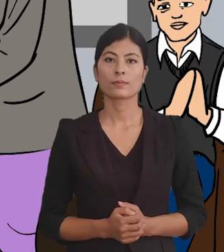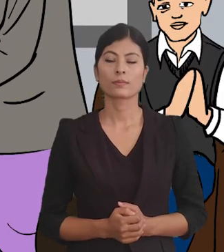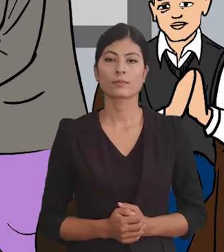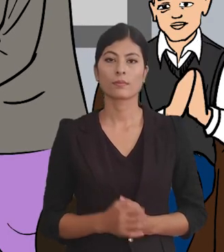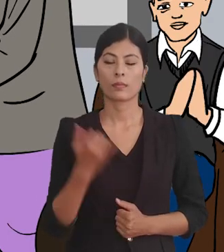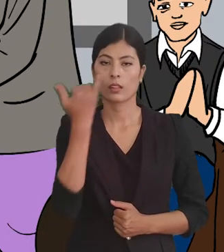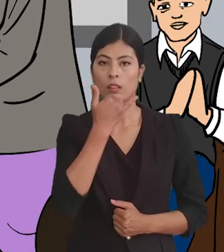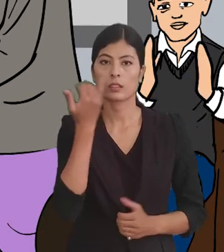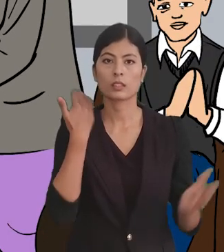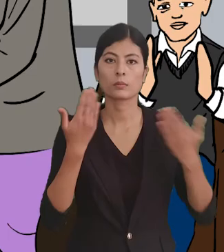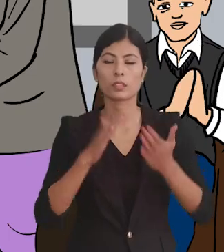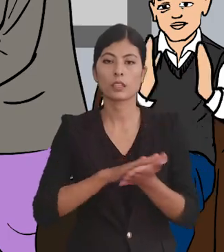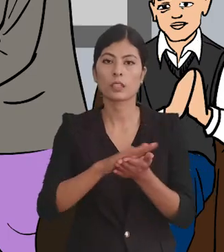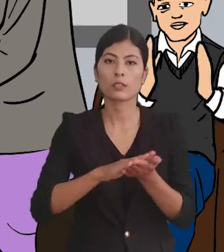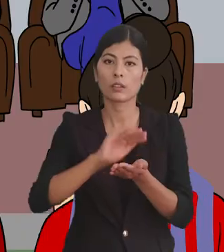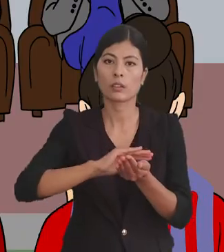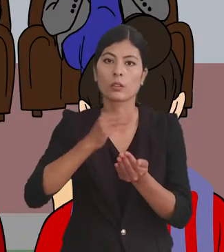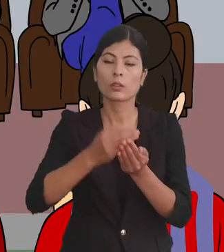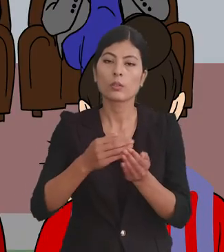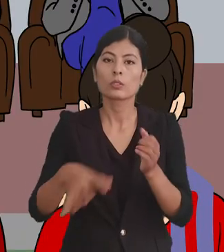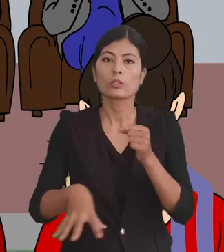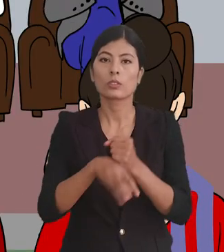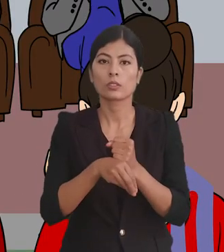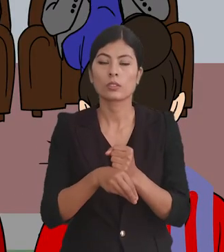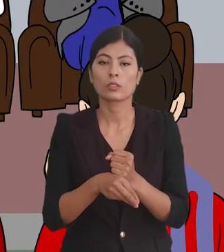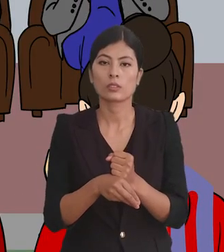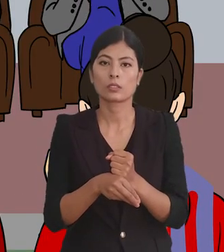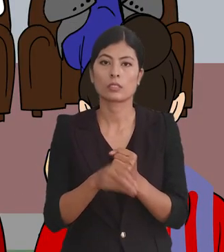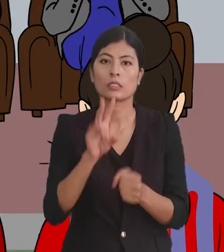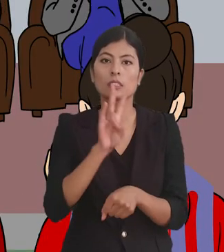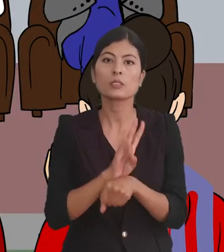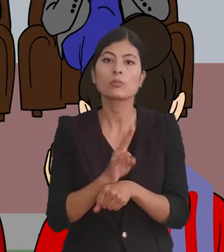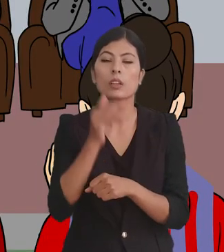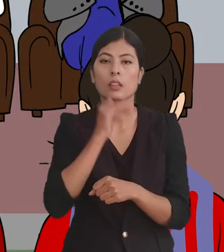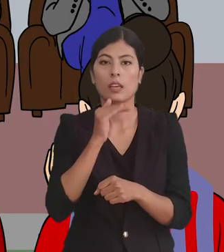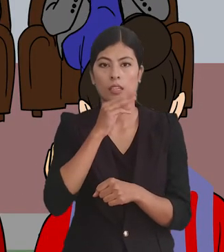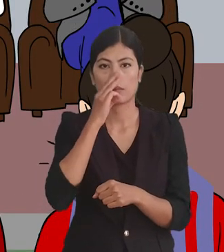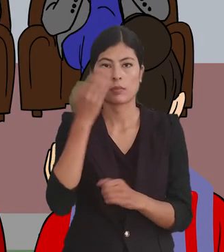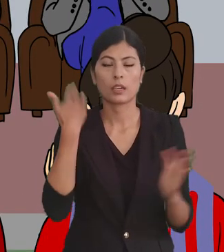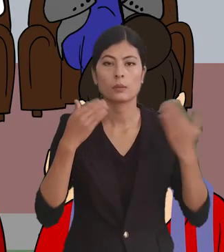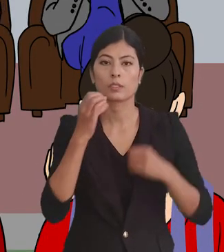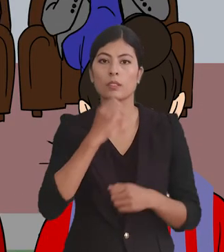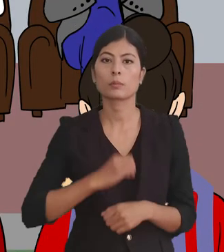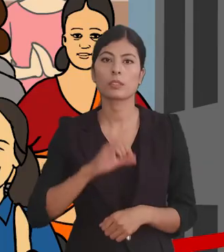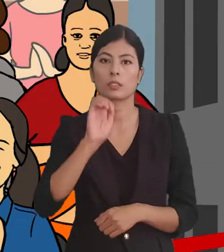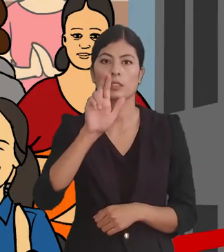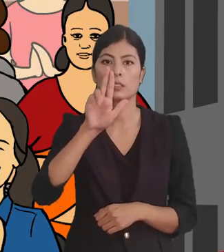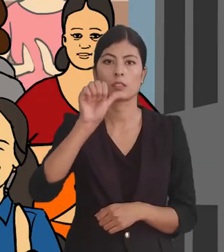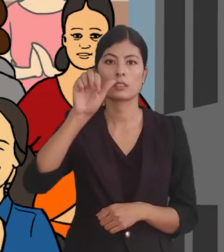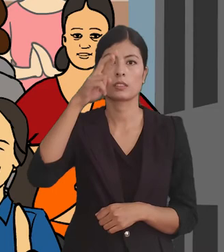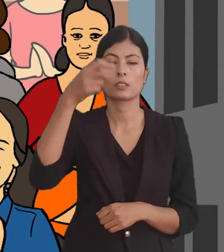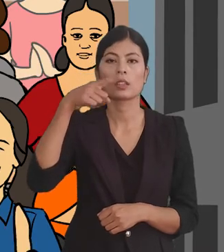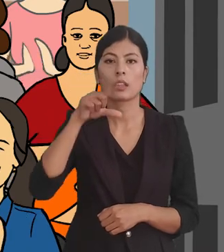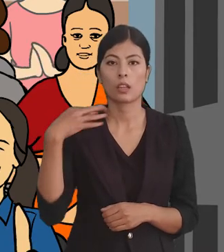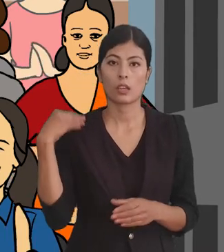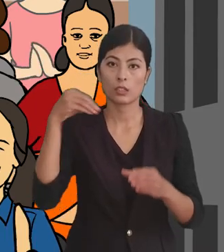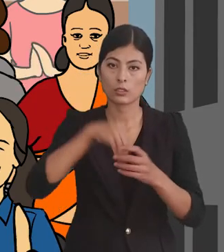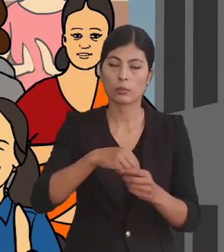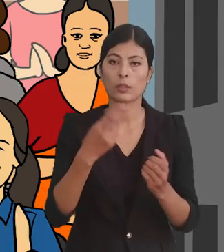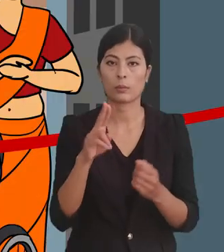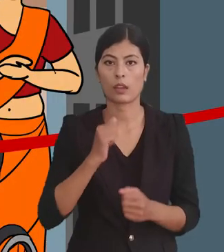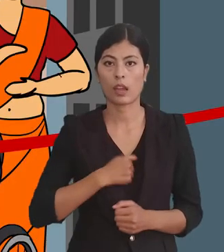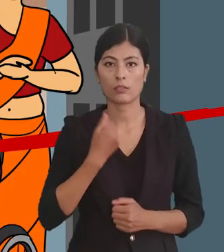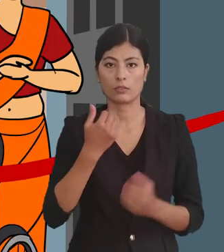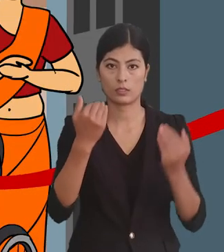लैङ्गिक हिंसा निवारण कोष अन्तर्गत सञ्चालित सिपमूलक तालिममा हिंसा पीडित सिर्जना पनि सहभागी भइन्। आफूले सिकेको